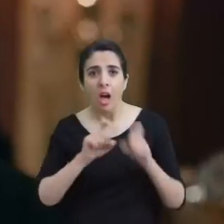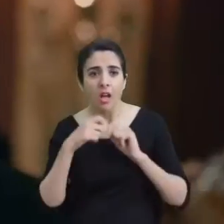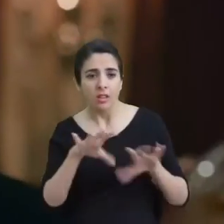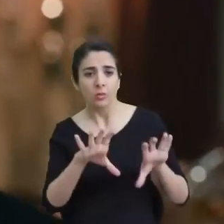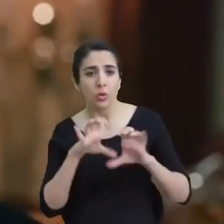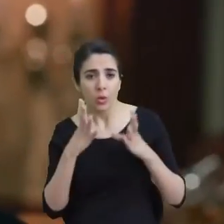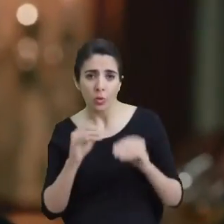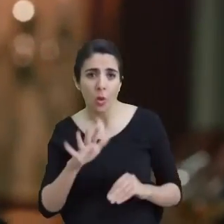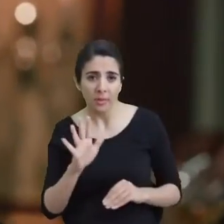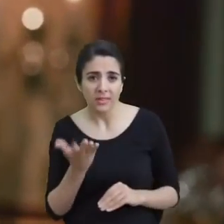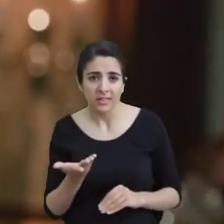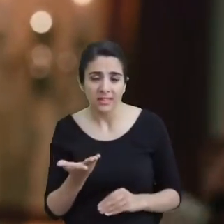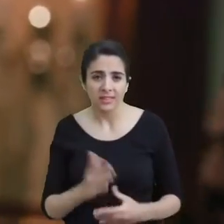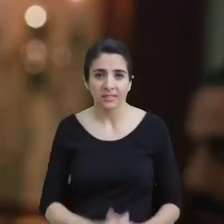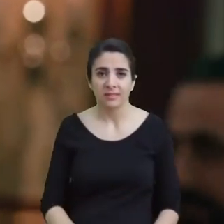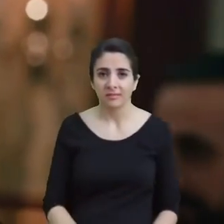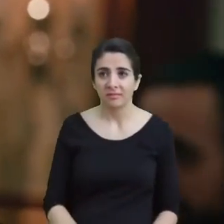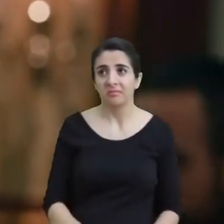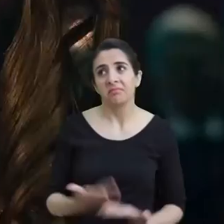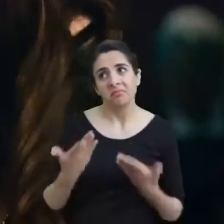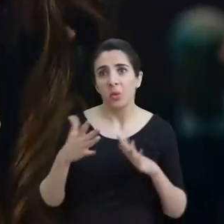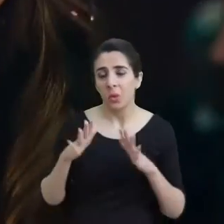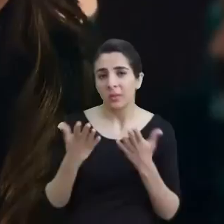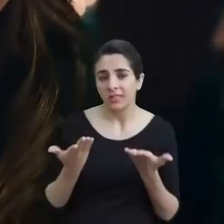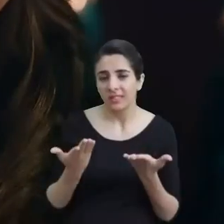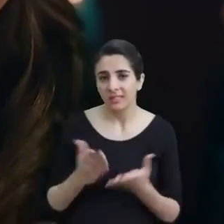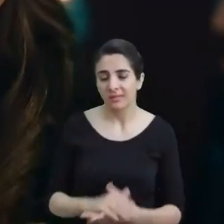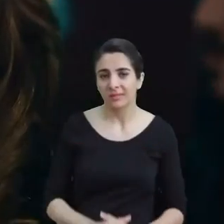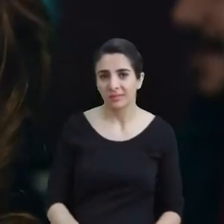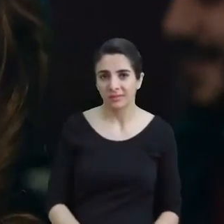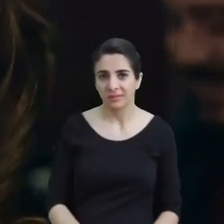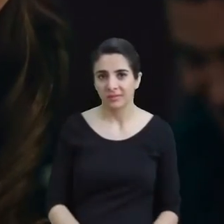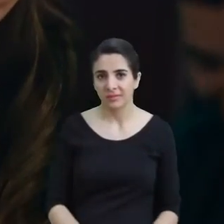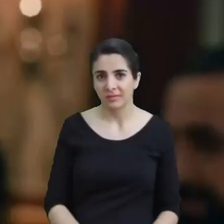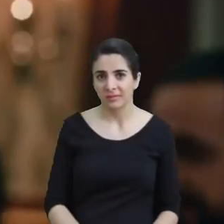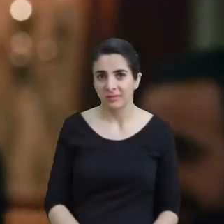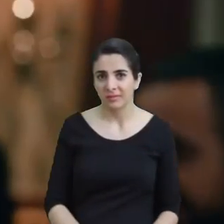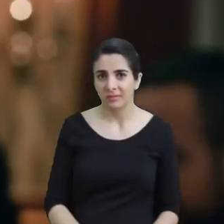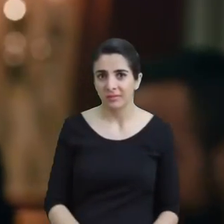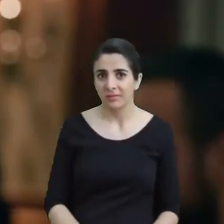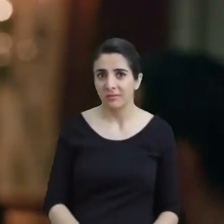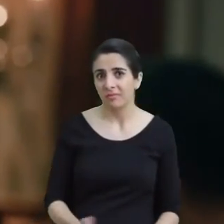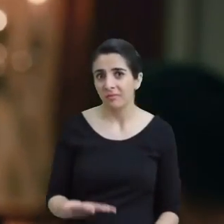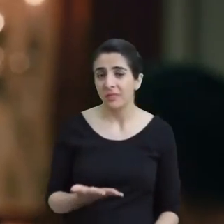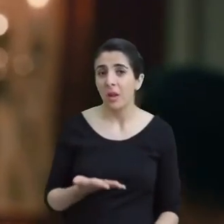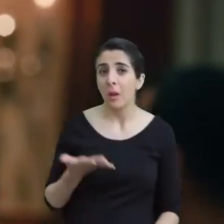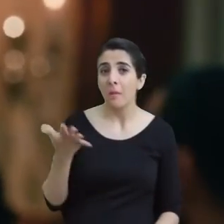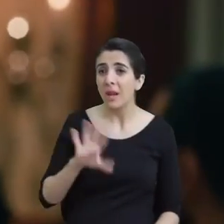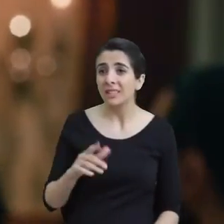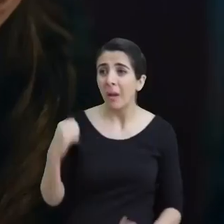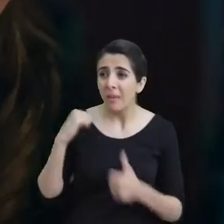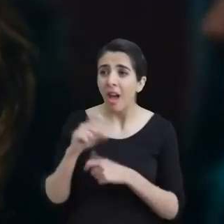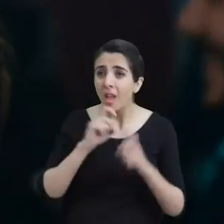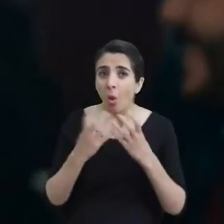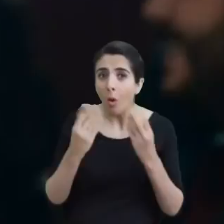Sakarlığınız bulaşıcı galiba. Lara. Lara mahcup. Başka bir sakarlık daha olmadan seni tekrar